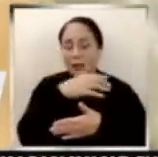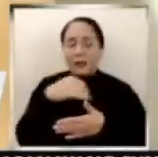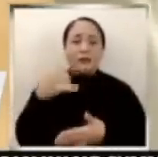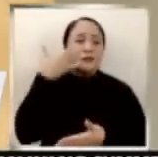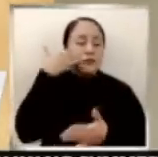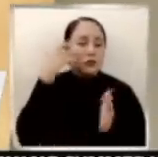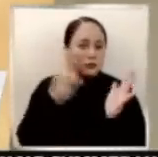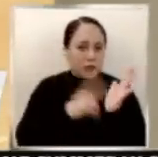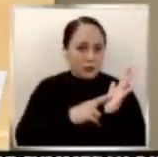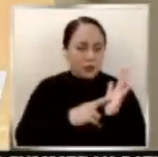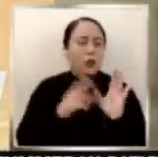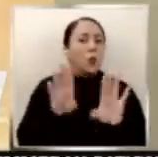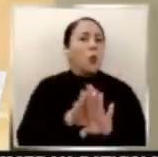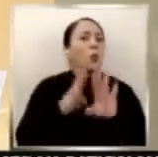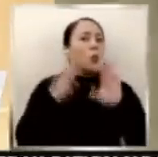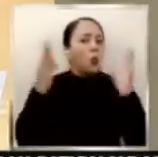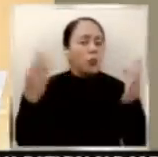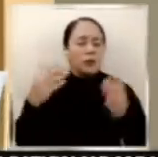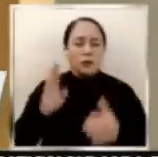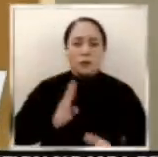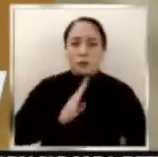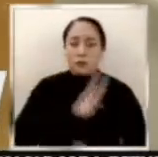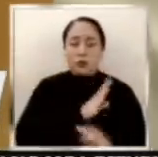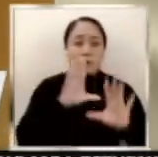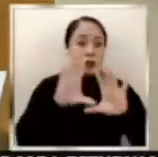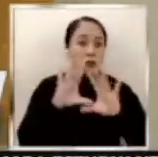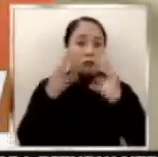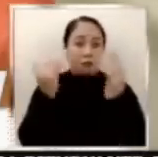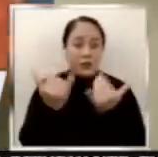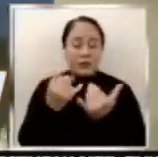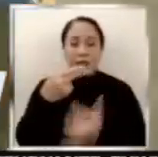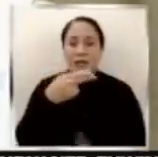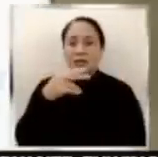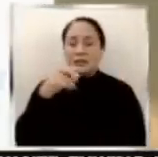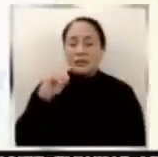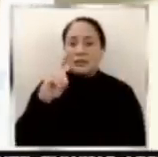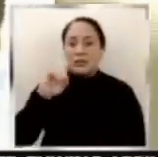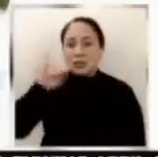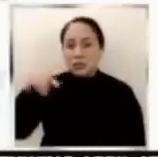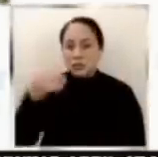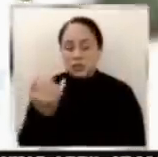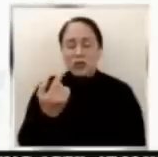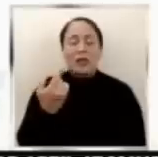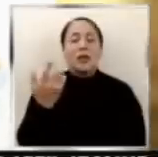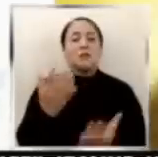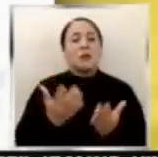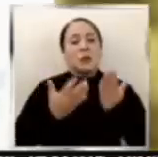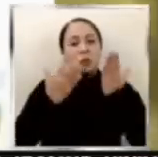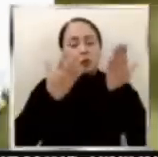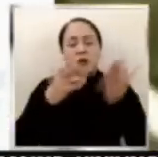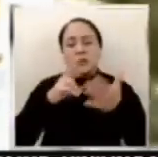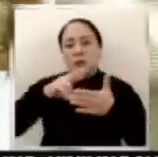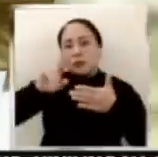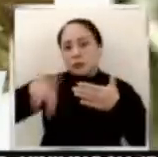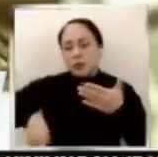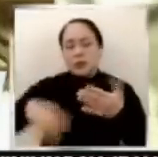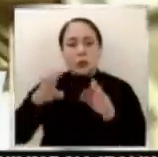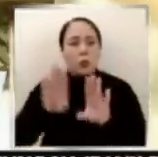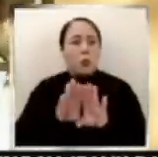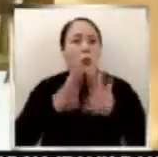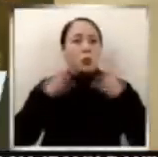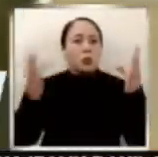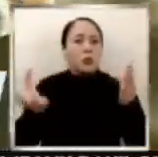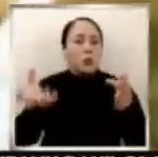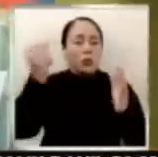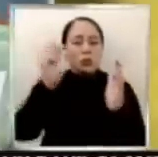Bukas din daw ang board ng kanilang kumpanya na HDJ Ventures na magpasa ng resolusyon para buksan rin ang kanilang mga libro